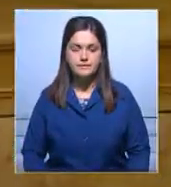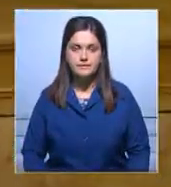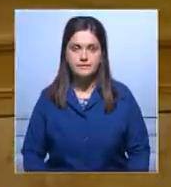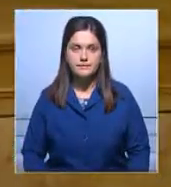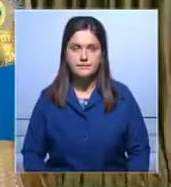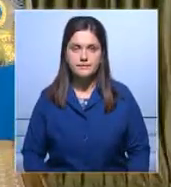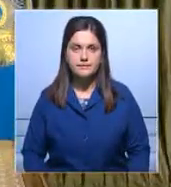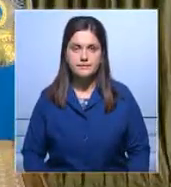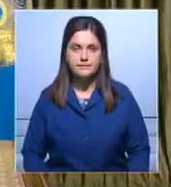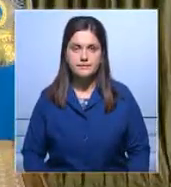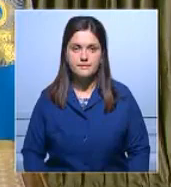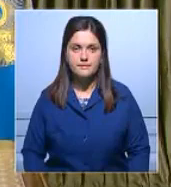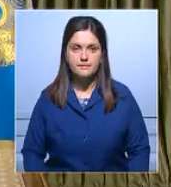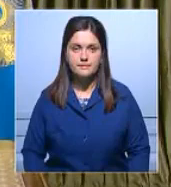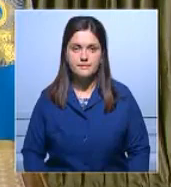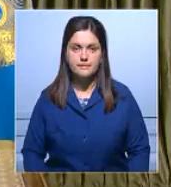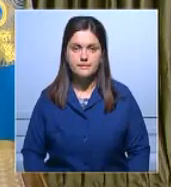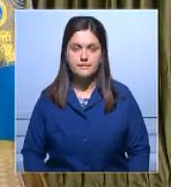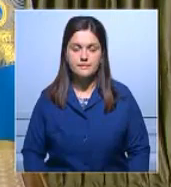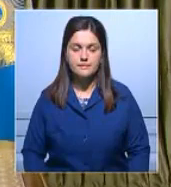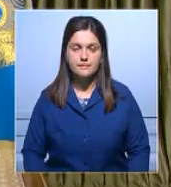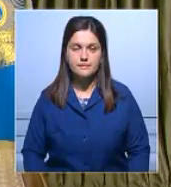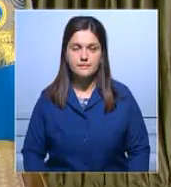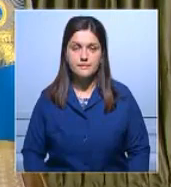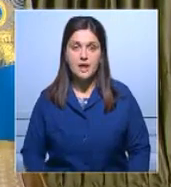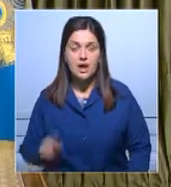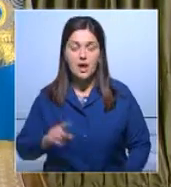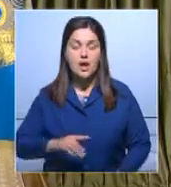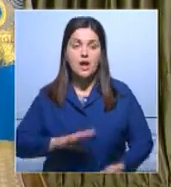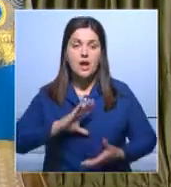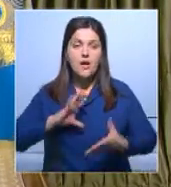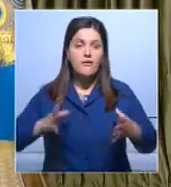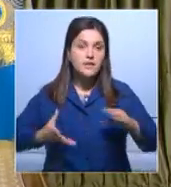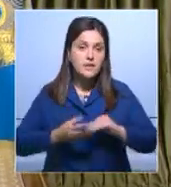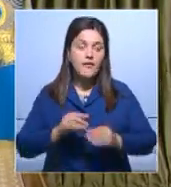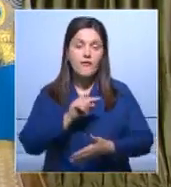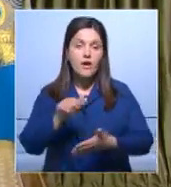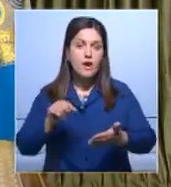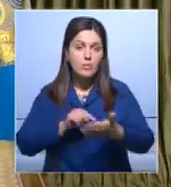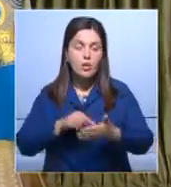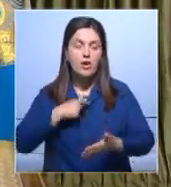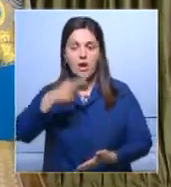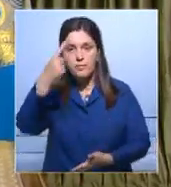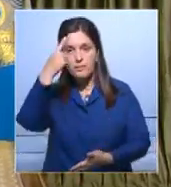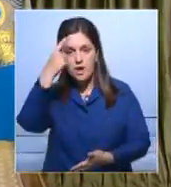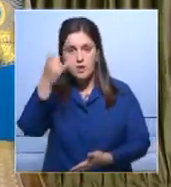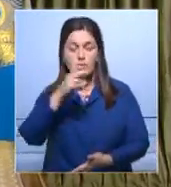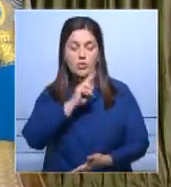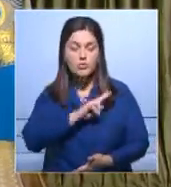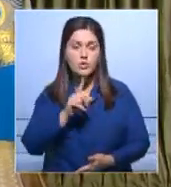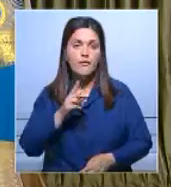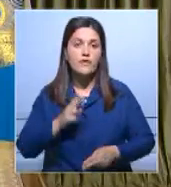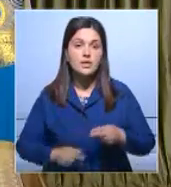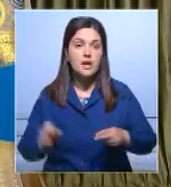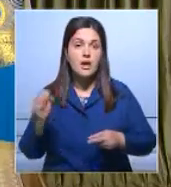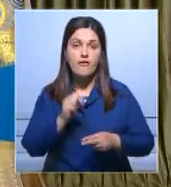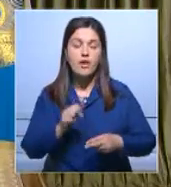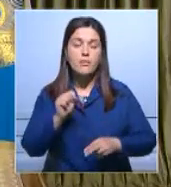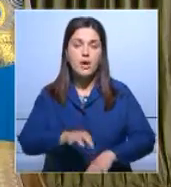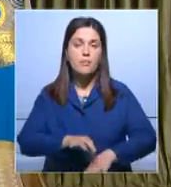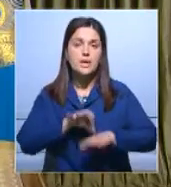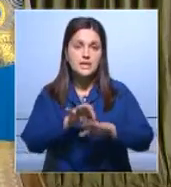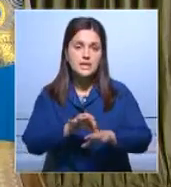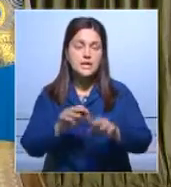По всем этим вопросам я прошу проработать, чтобы мы в конце августа могли провести расширенные